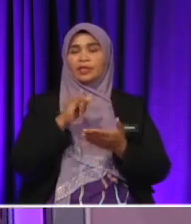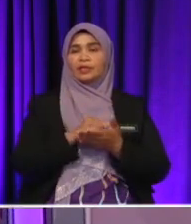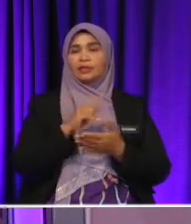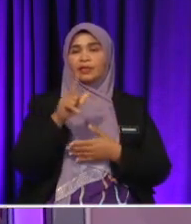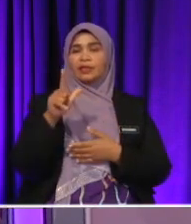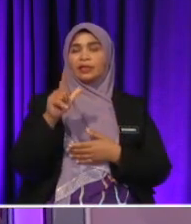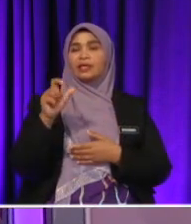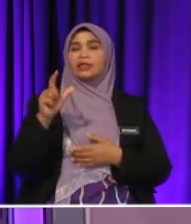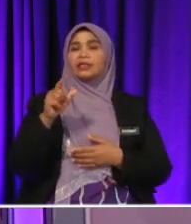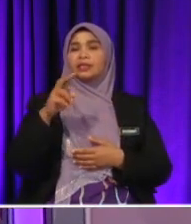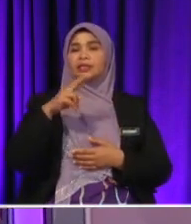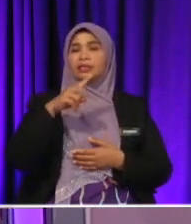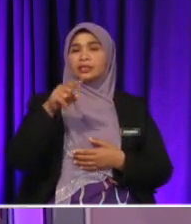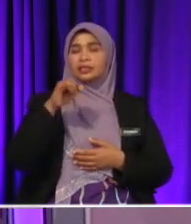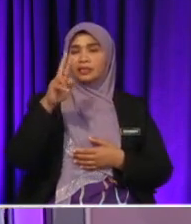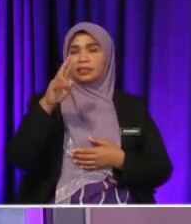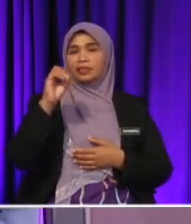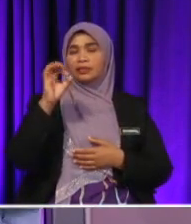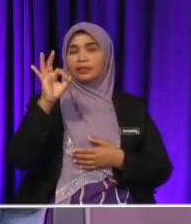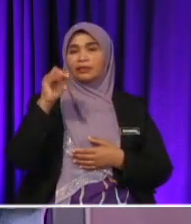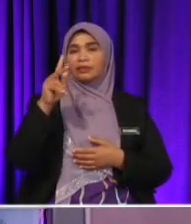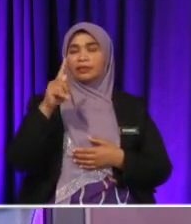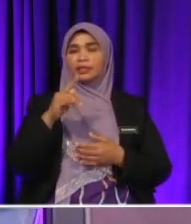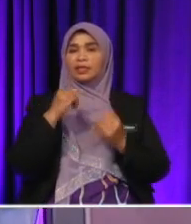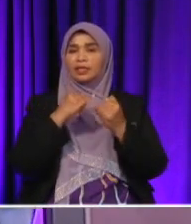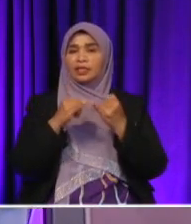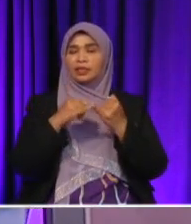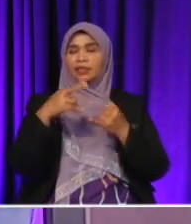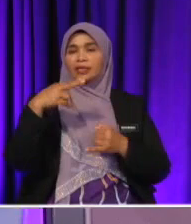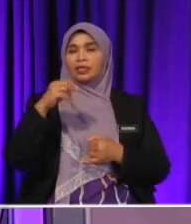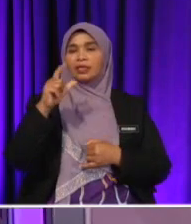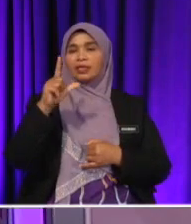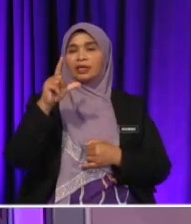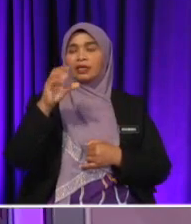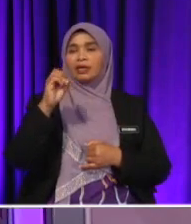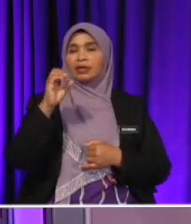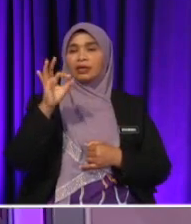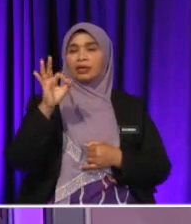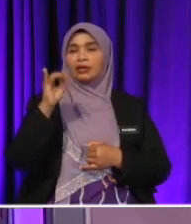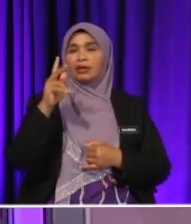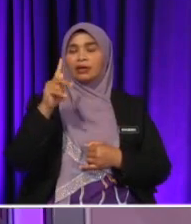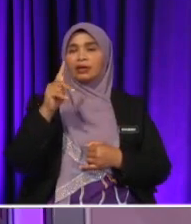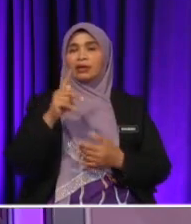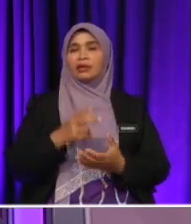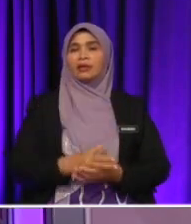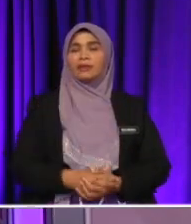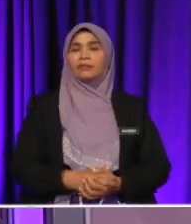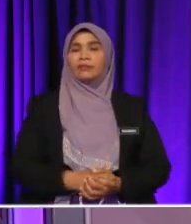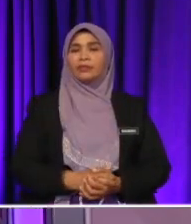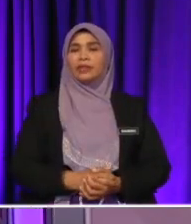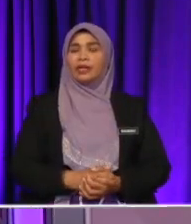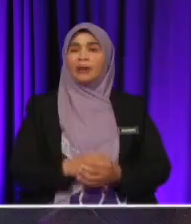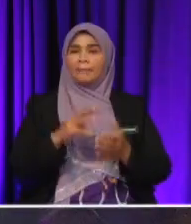sekarang kita lihat pula yang terakhir halofi ah tadi kan Halo aku maksudnya Halo Halo